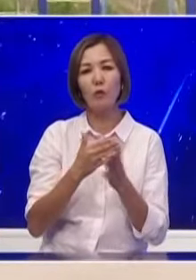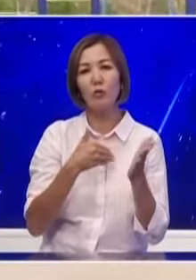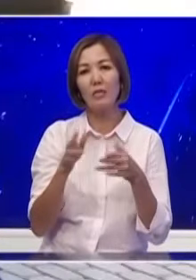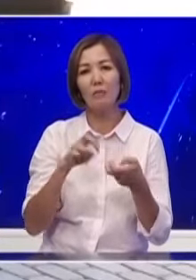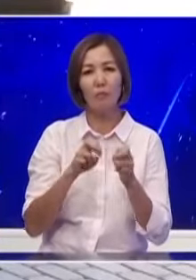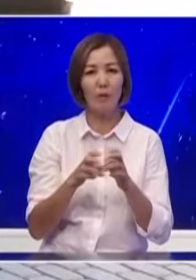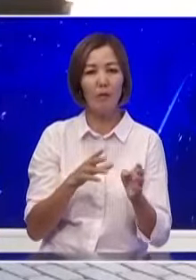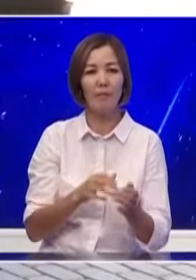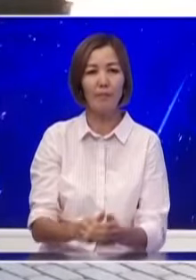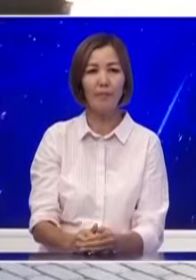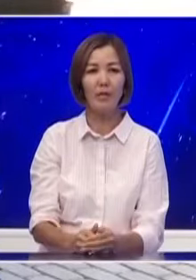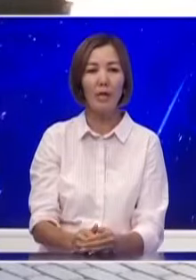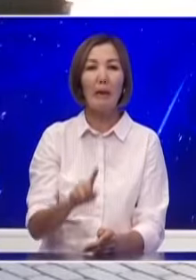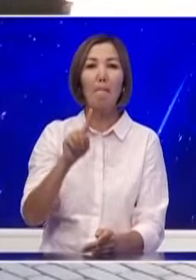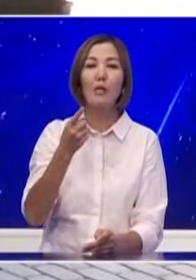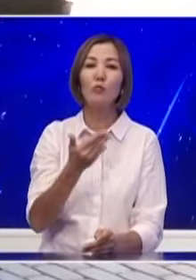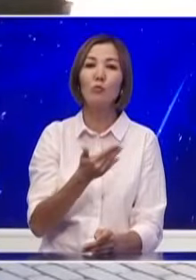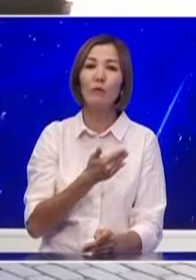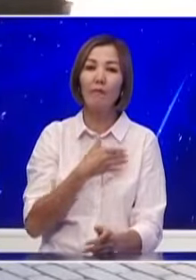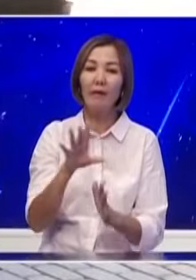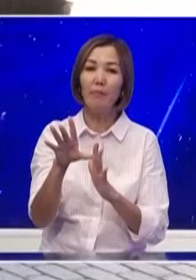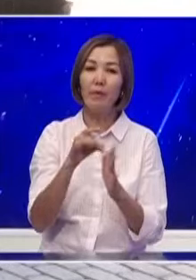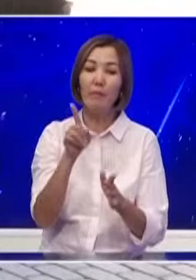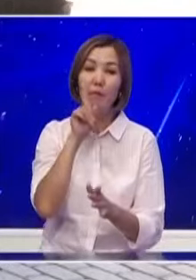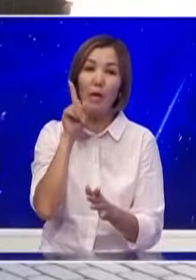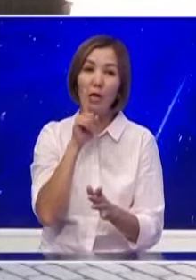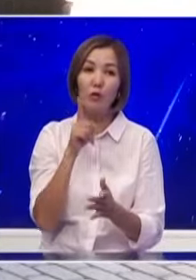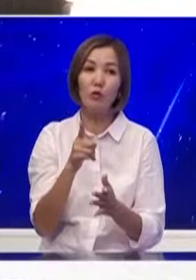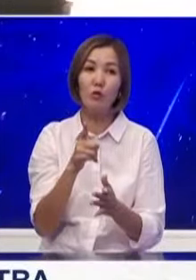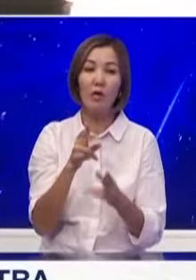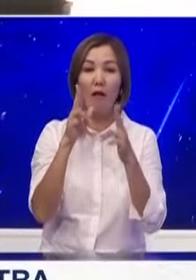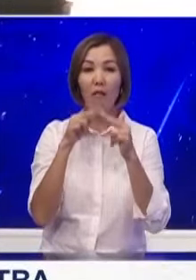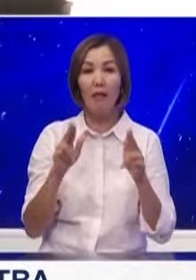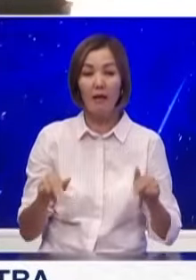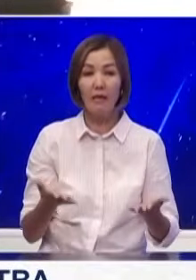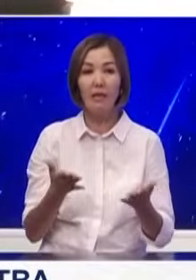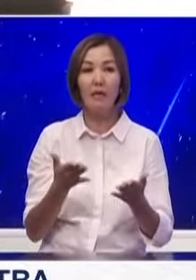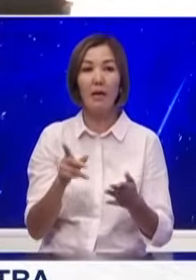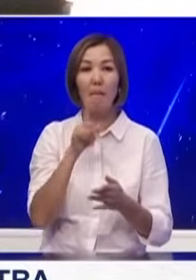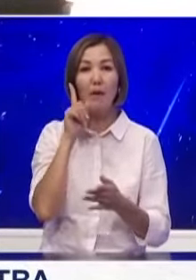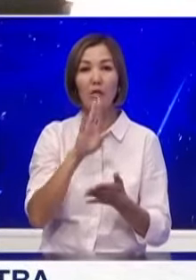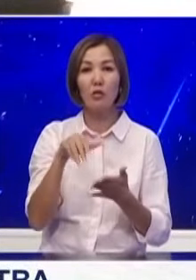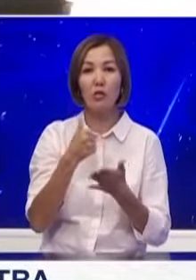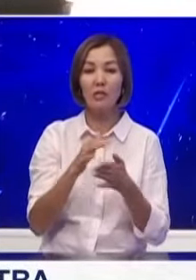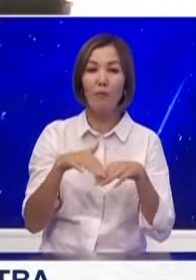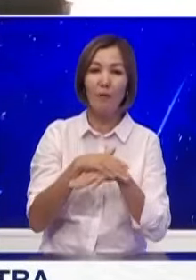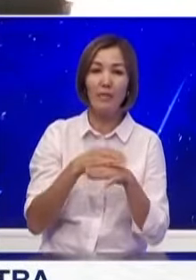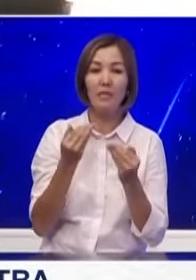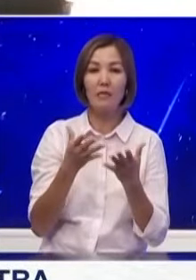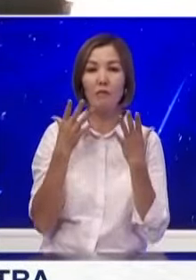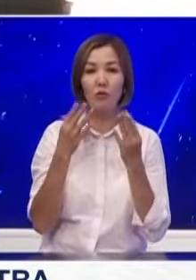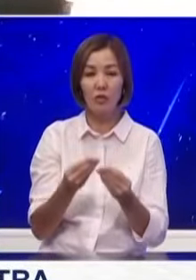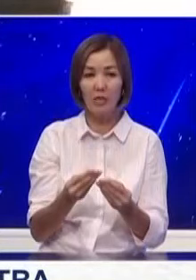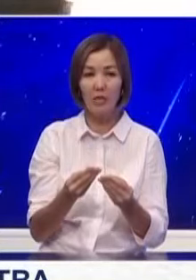проблем. Почему мы выбрали именно молодежь, почему мы сегодня находимся в лагере, так как молодежь – это основная масса на сегодняшний день. И,